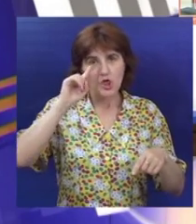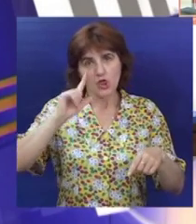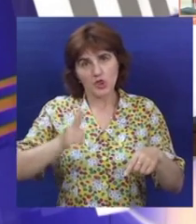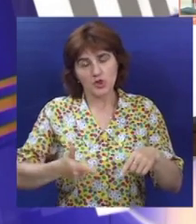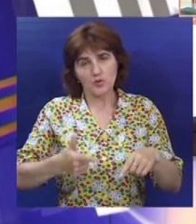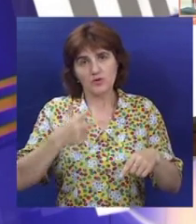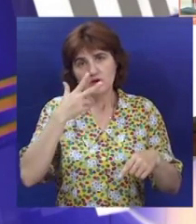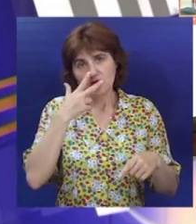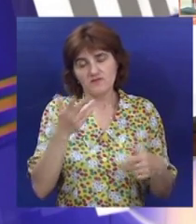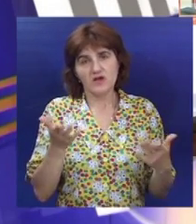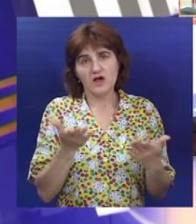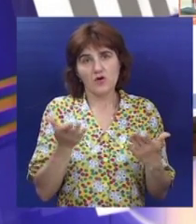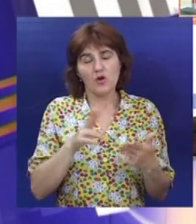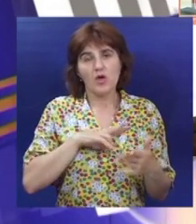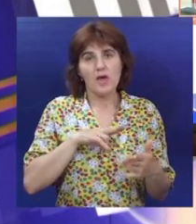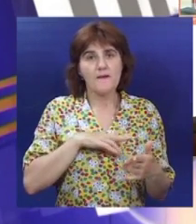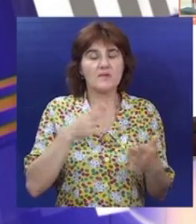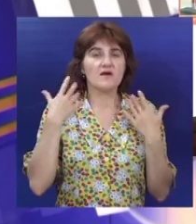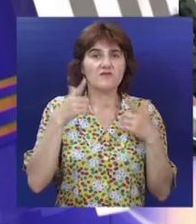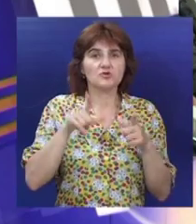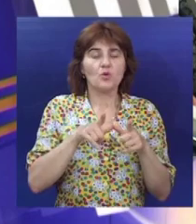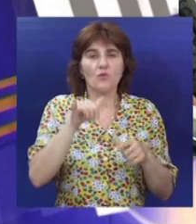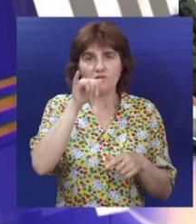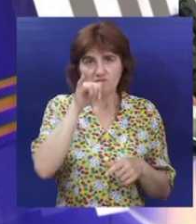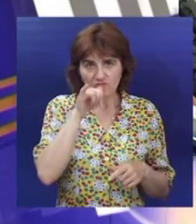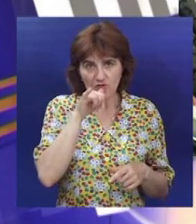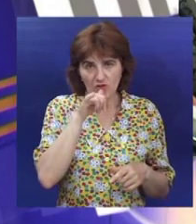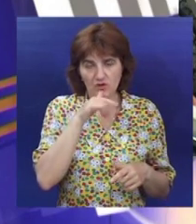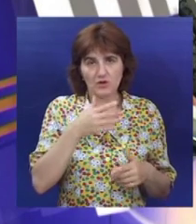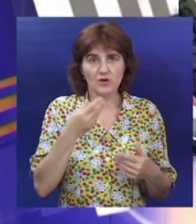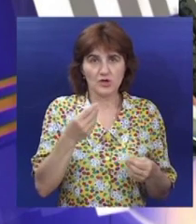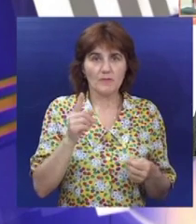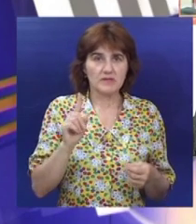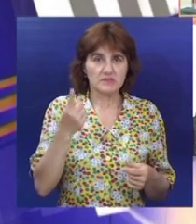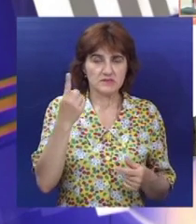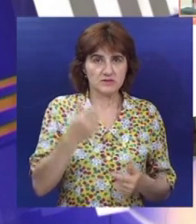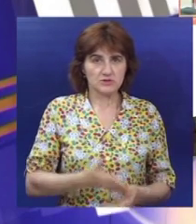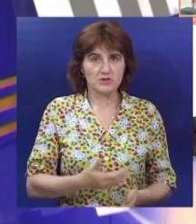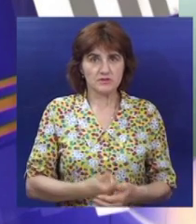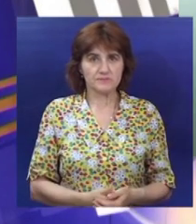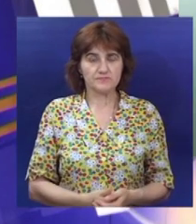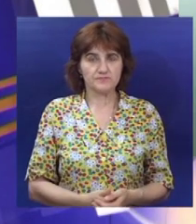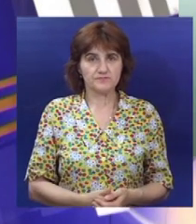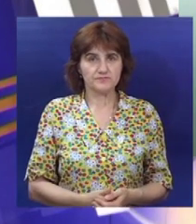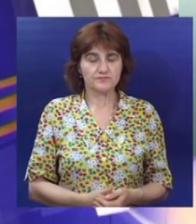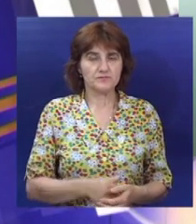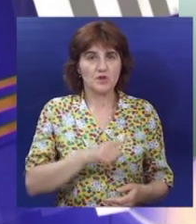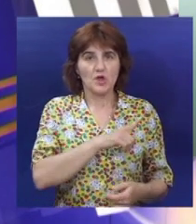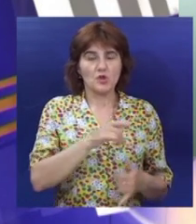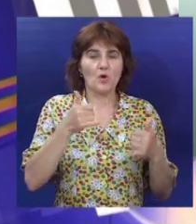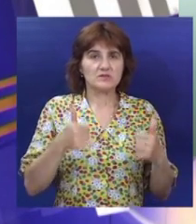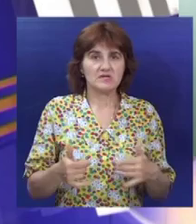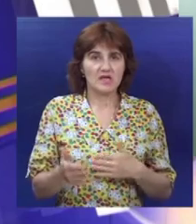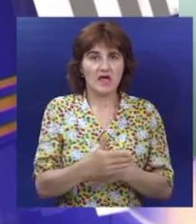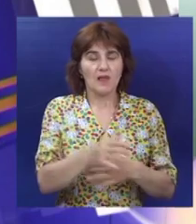za određivanje koncentracije rastvorenog kiseonika. Pouzdan je i daje dobre rezultate. Do